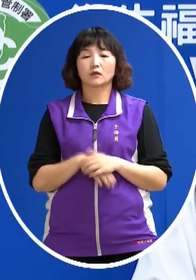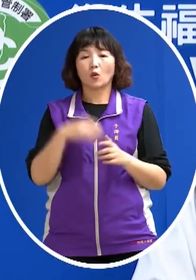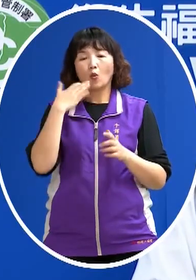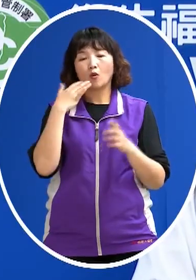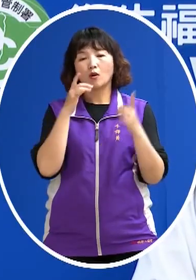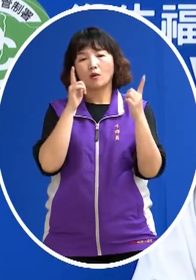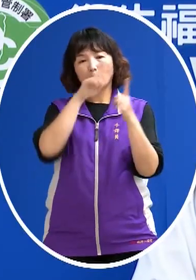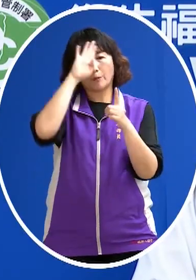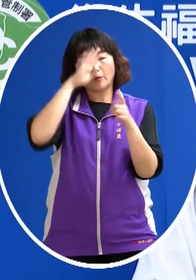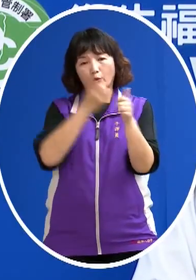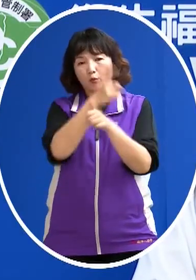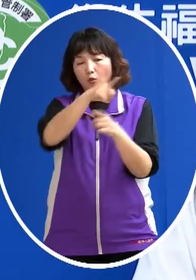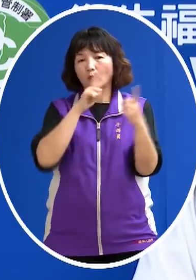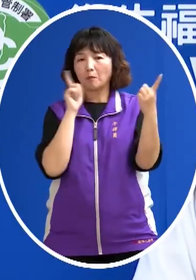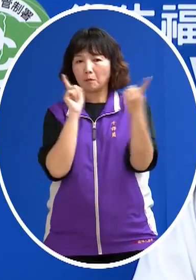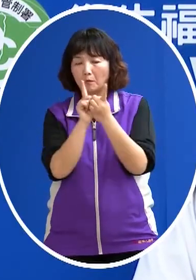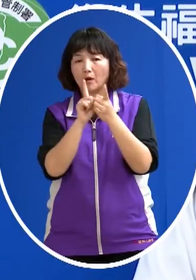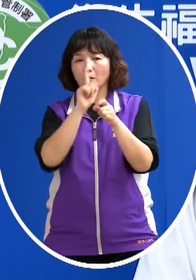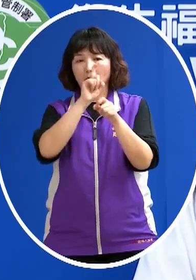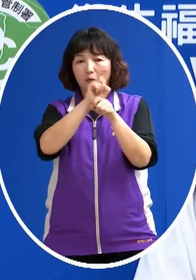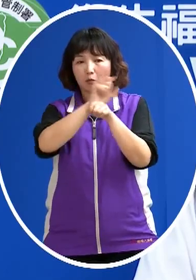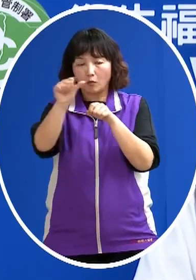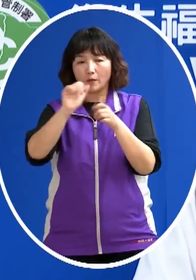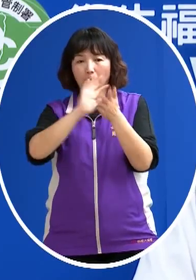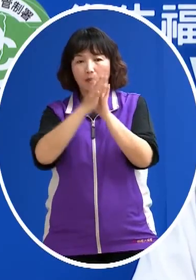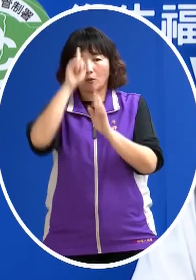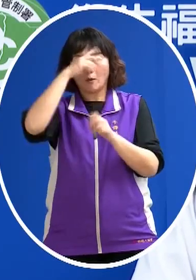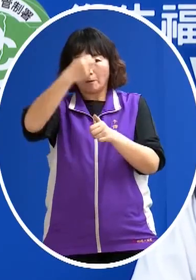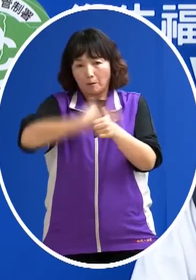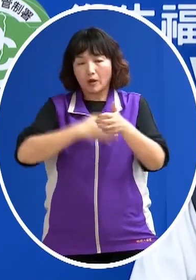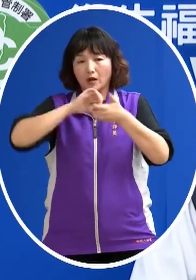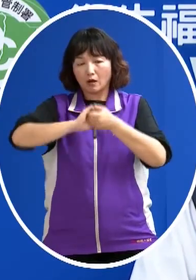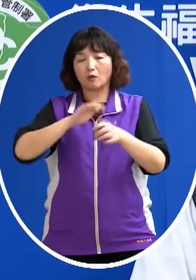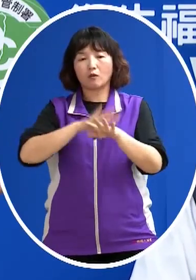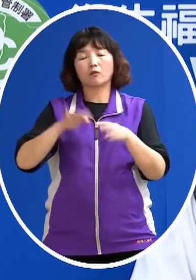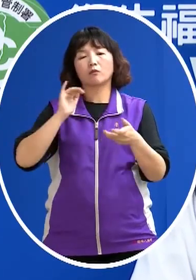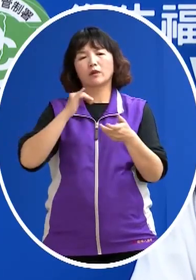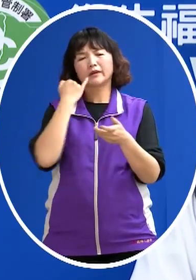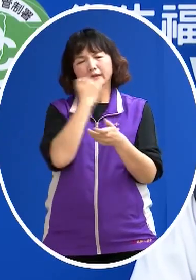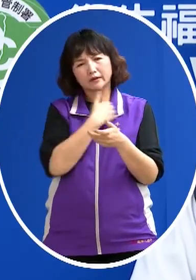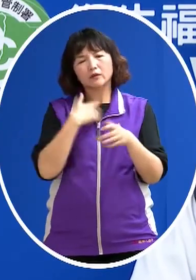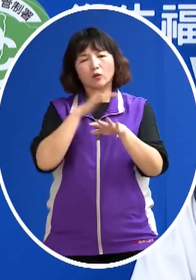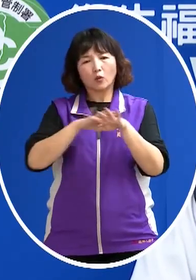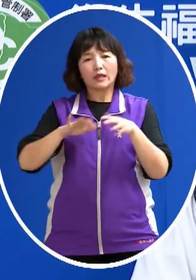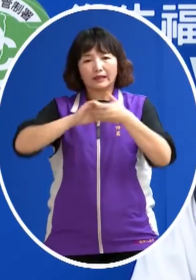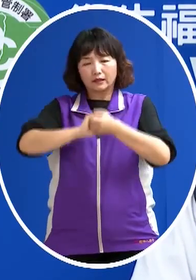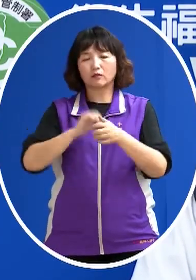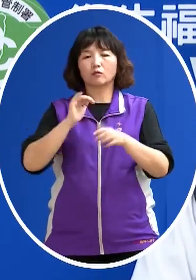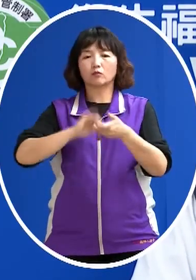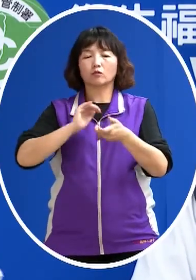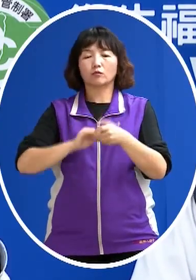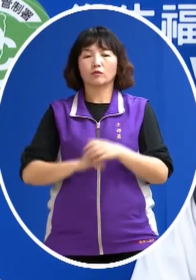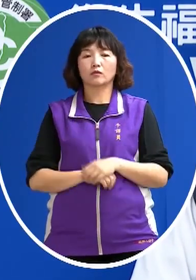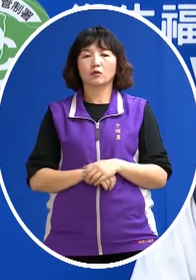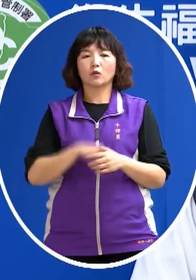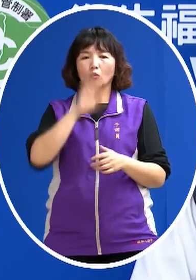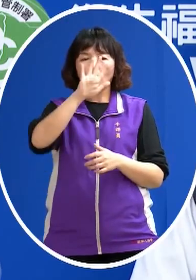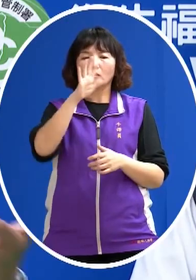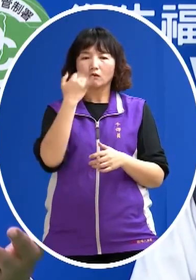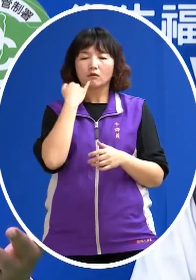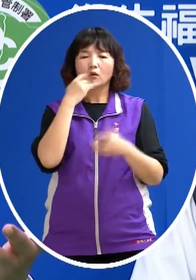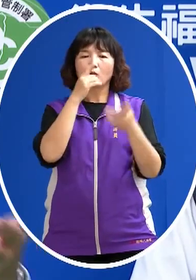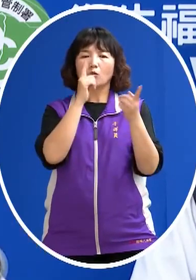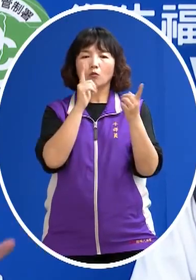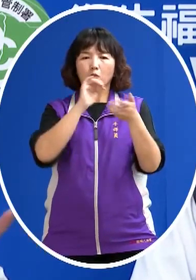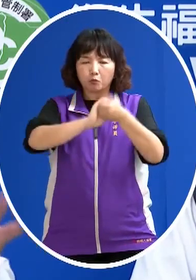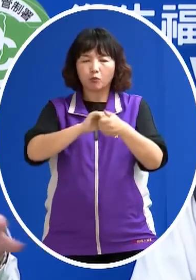确诊者接触了十五分钟你就确诊嘛？好，是有这样的可能性。那有可能性就表示有的人有可能，有的人没有